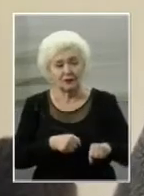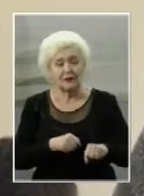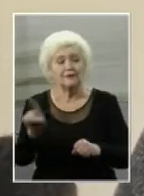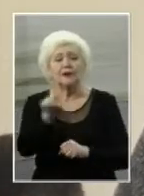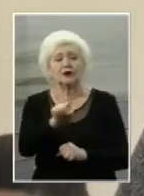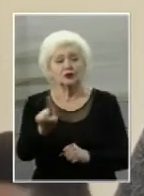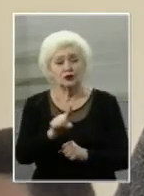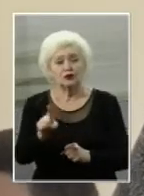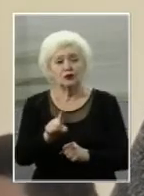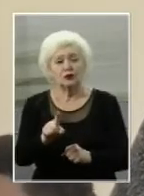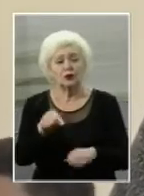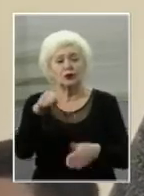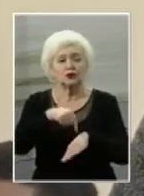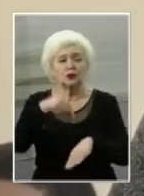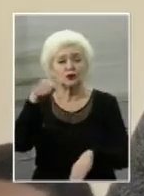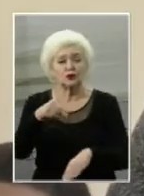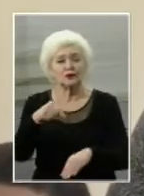що стосується